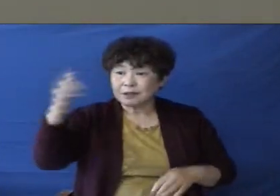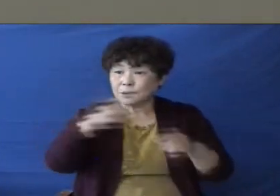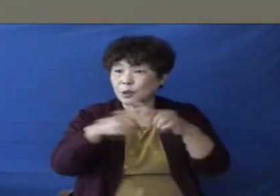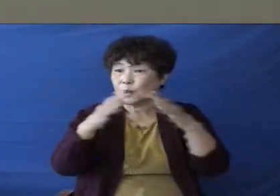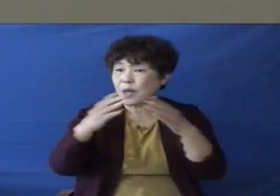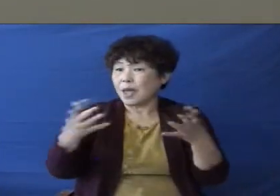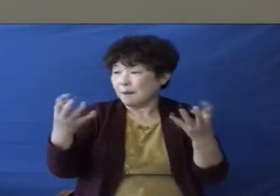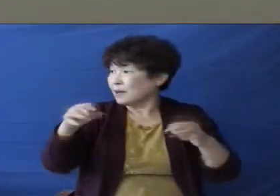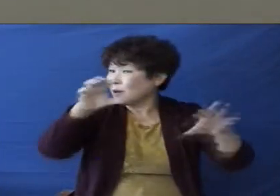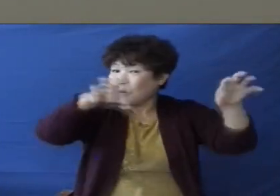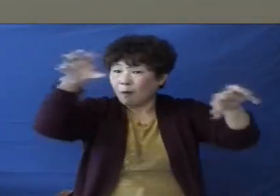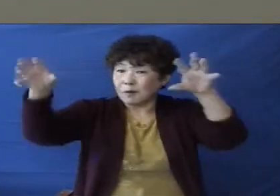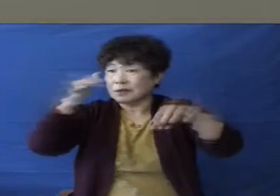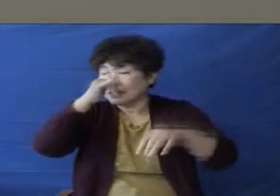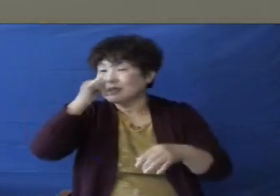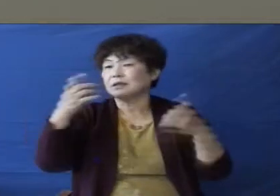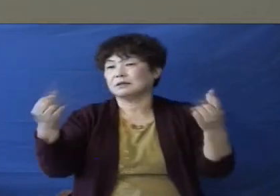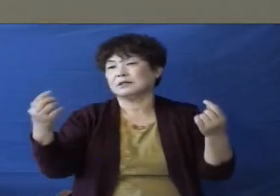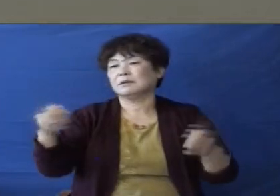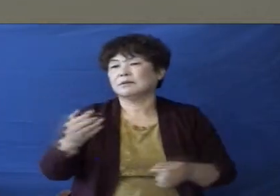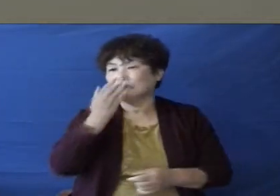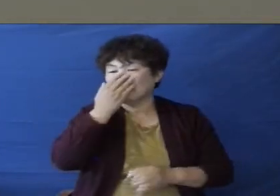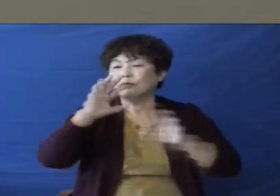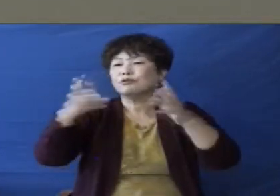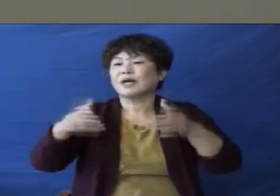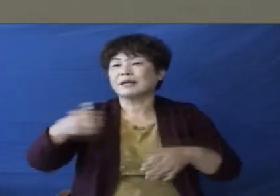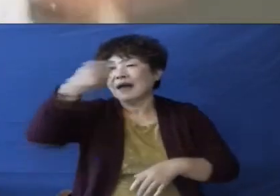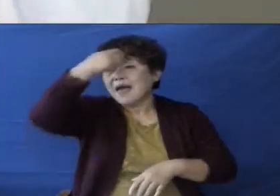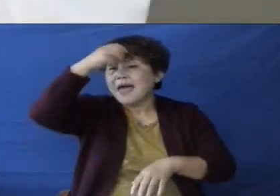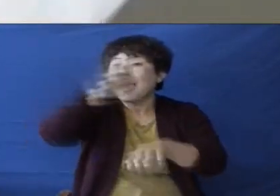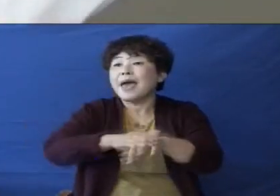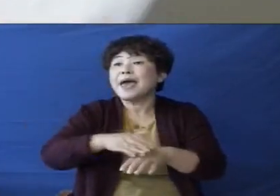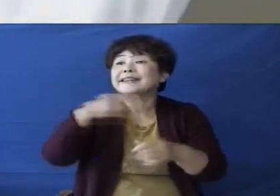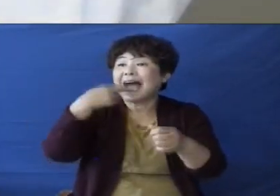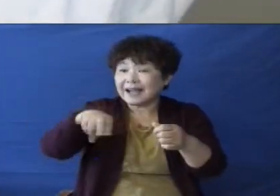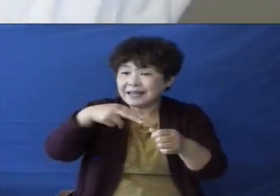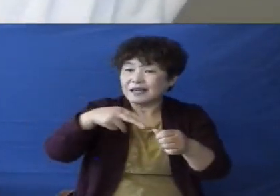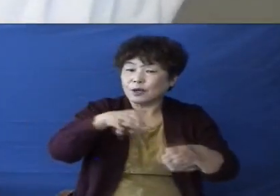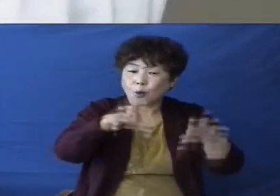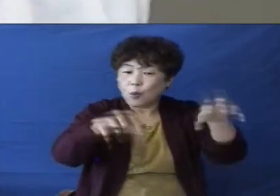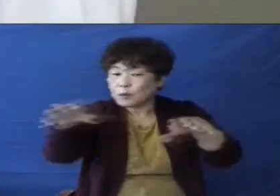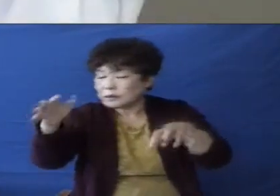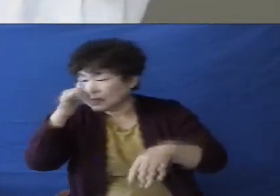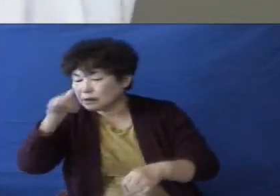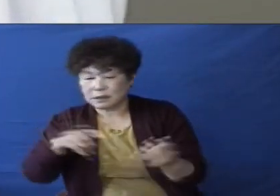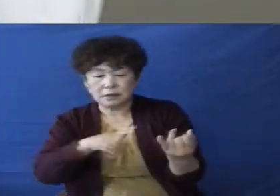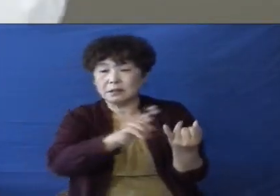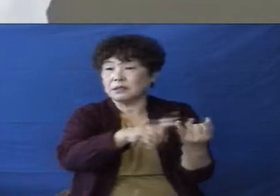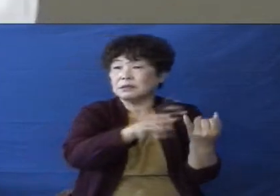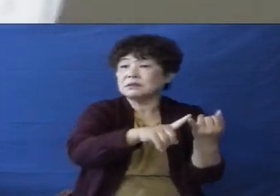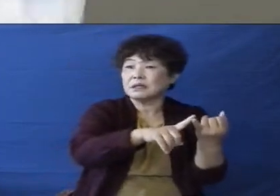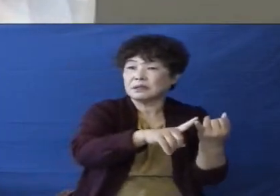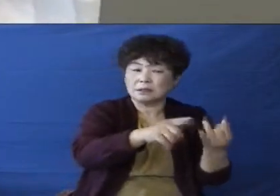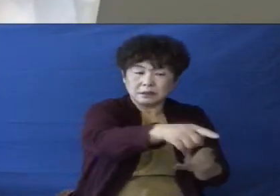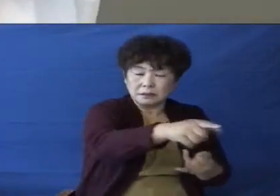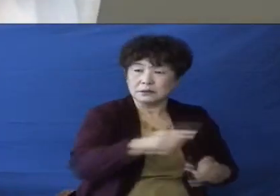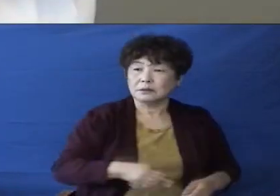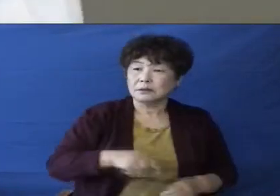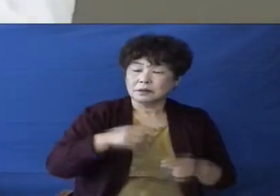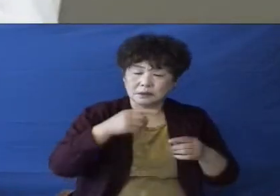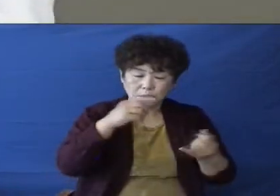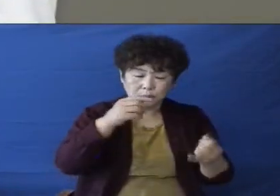말씀듣고 찬양하고 했던 거에요 그 성전은 없어 졌어도 회당이 계속해서 남아 있었기